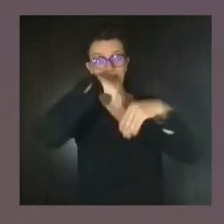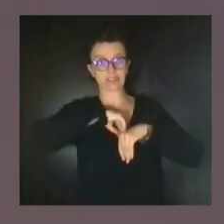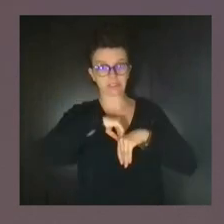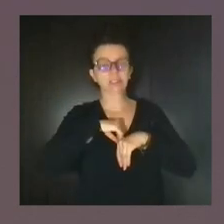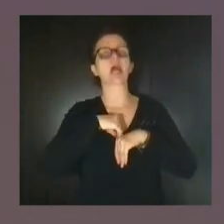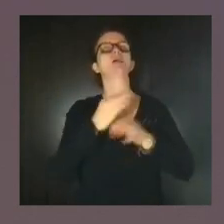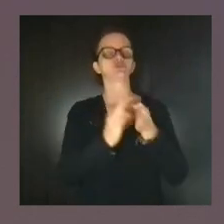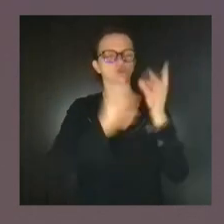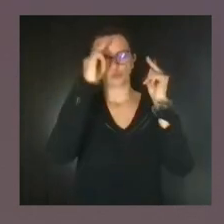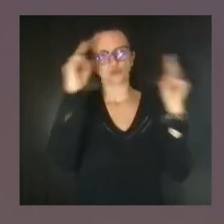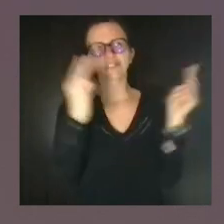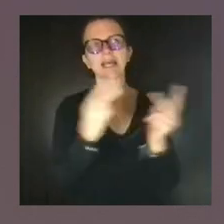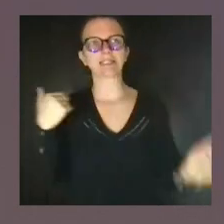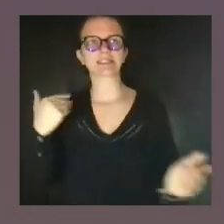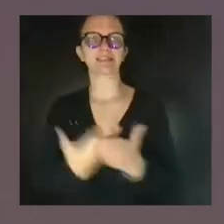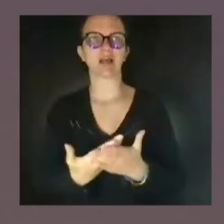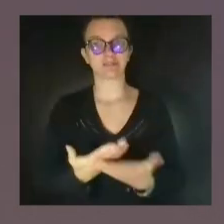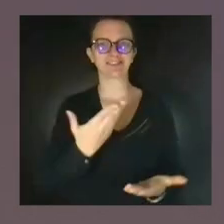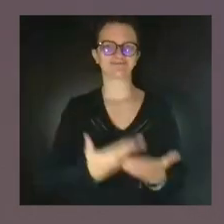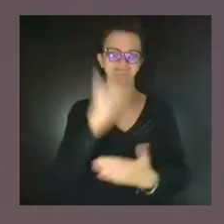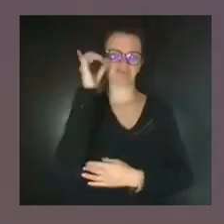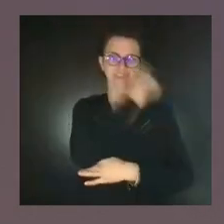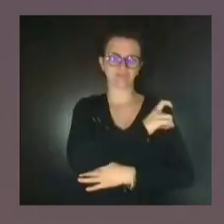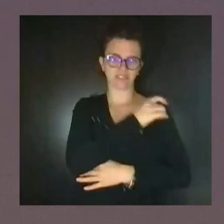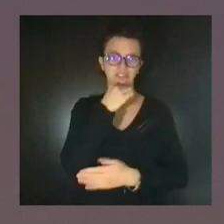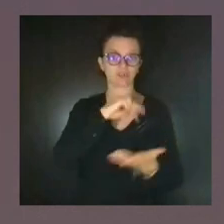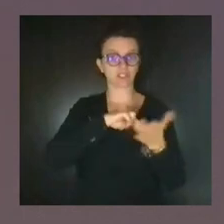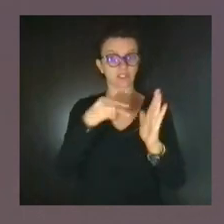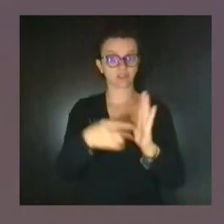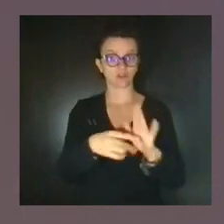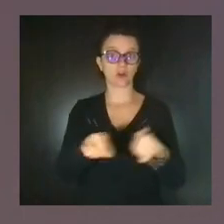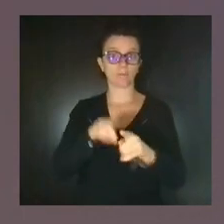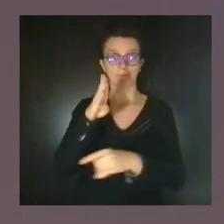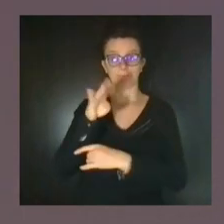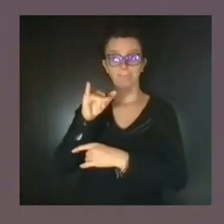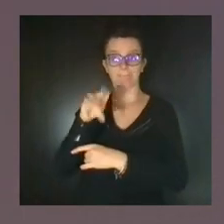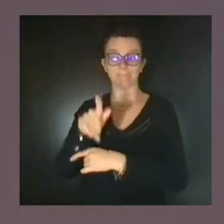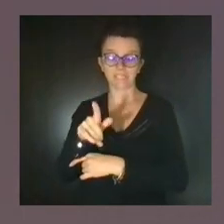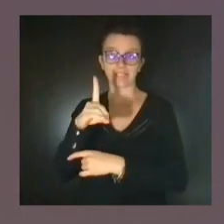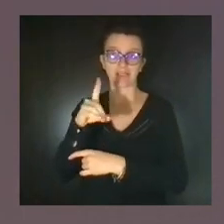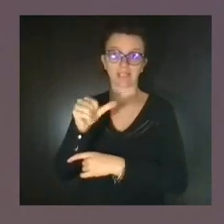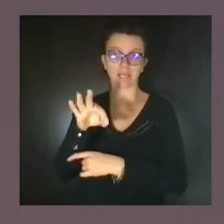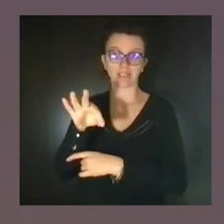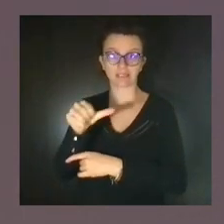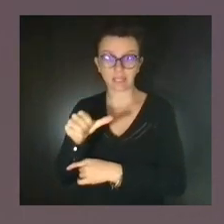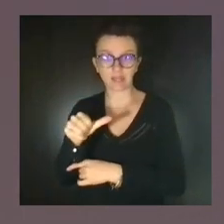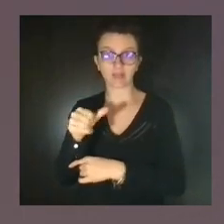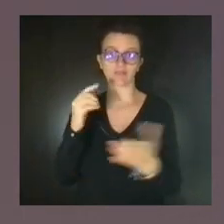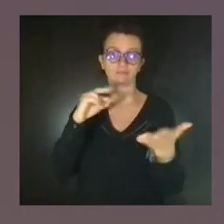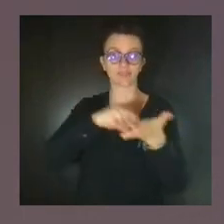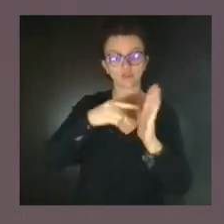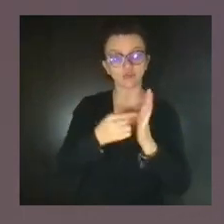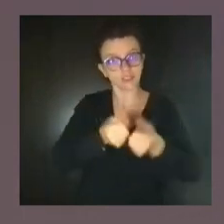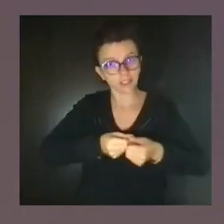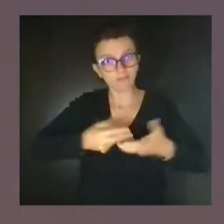solution générale, elle est là. Et donc, l'arrivée de technologies comme le big data, comme toutes ces technologies qui se développent, nous permettent